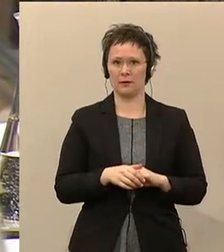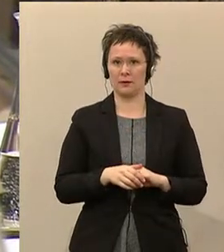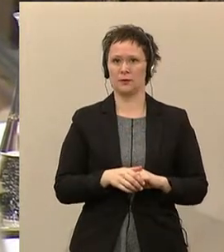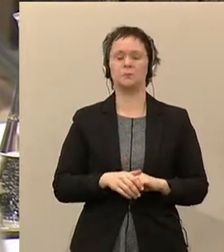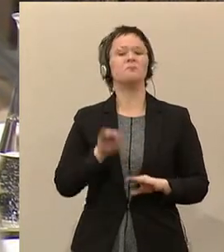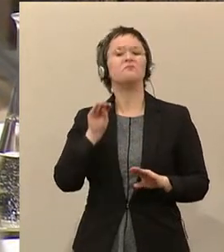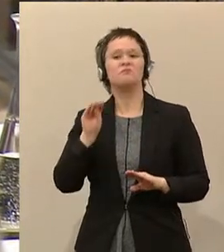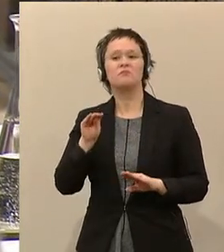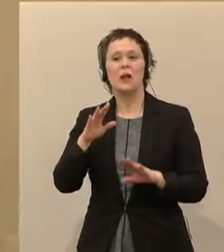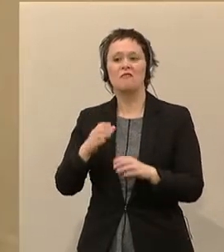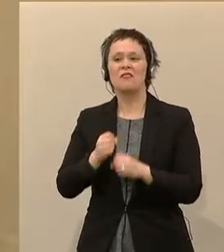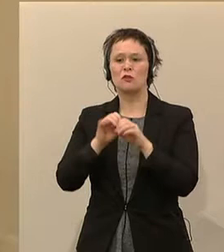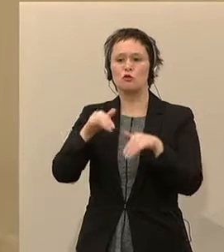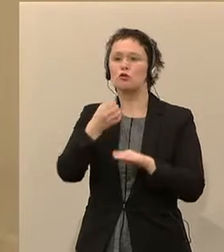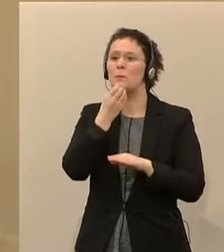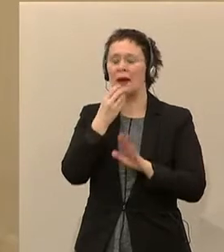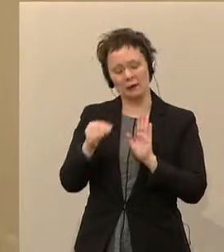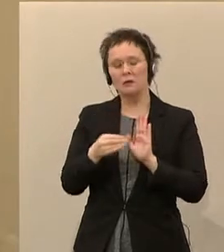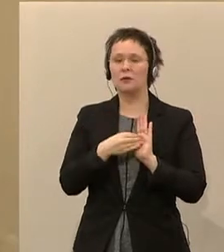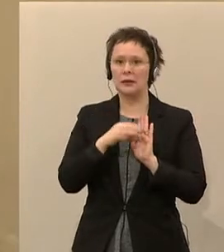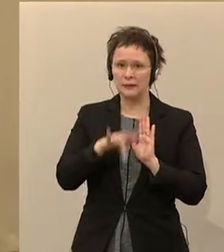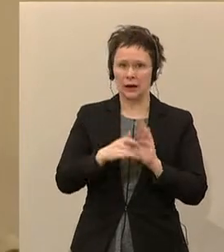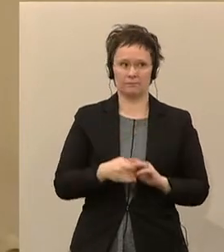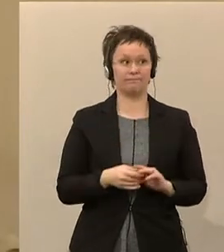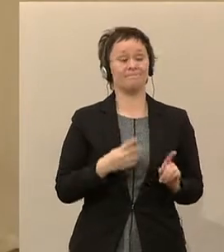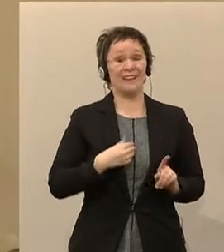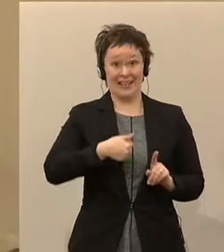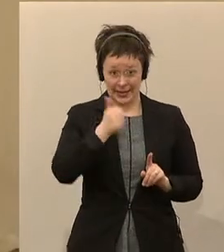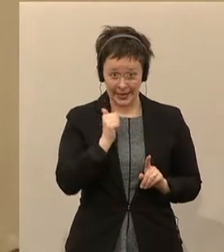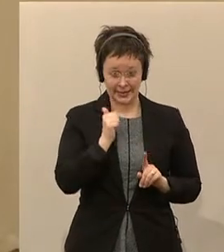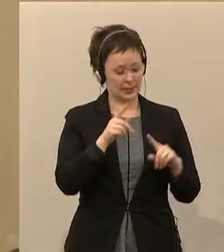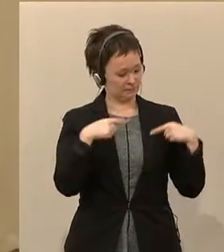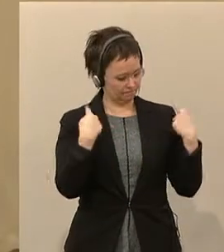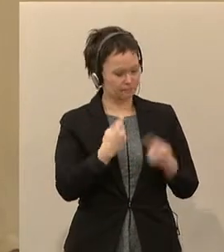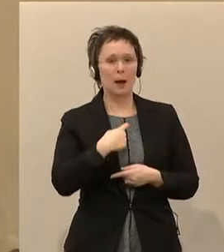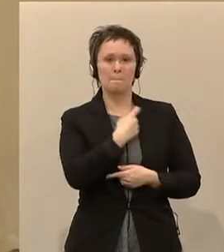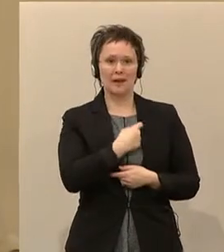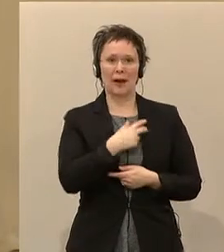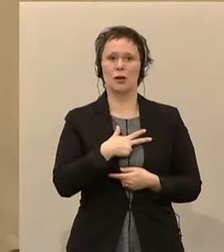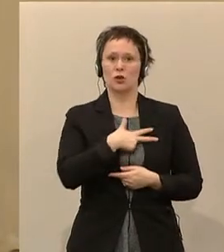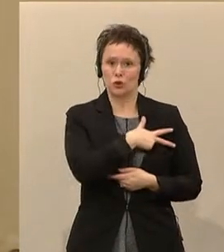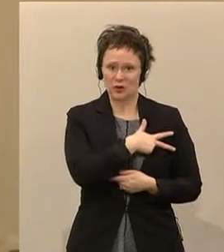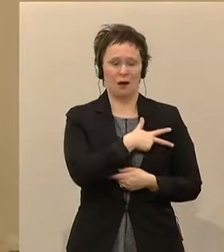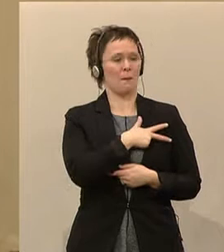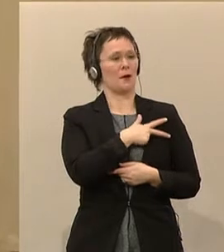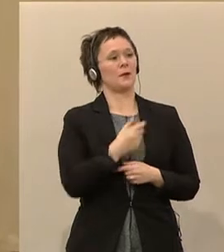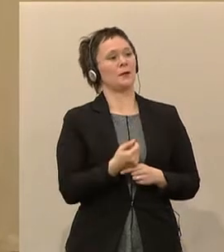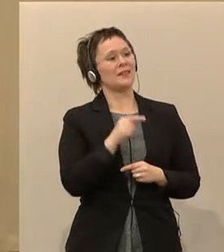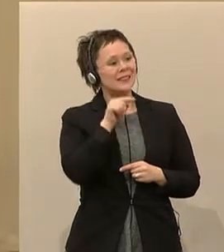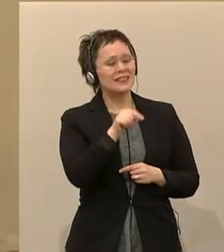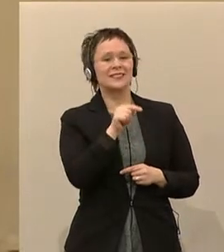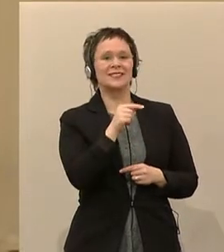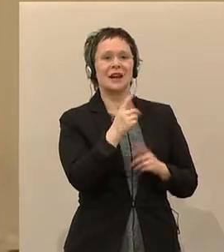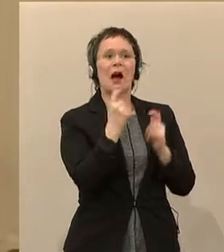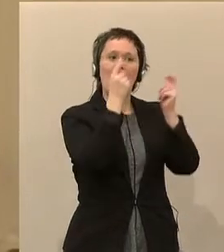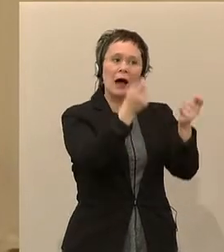Verfassungsschutzbericht verwiesen. Gestern haben wir als Sozialdemokraten einen Antrag im Nationalen Sicherheitsrat eingebracht,